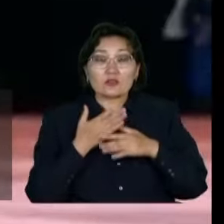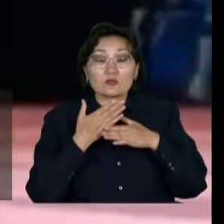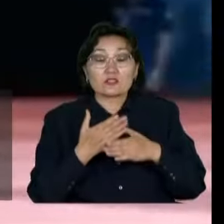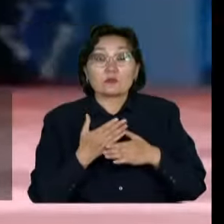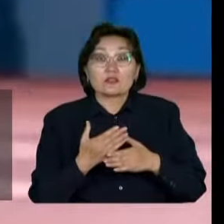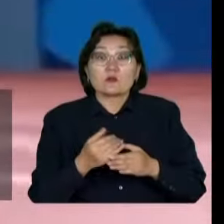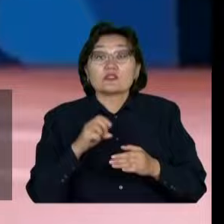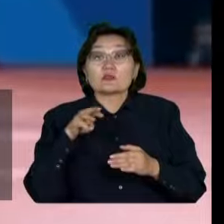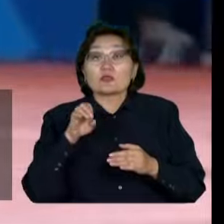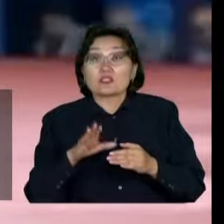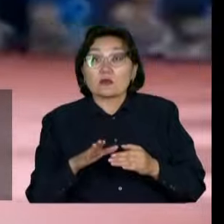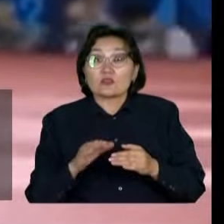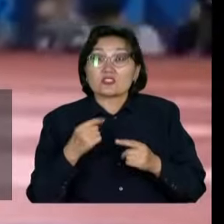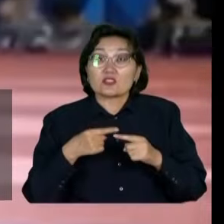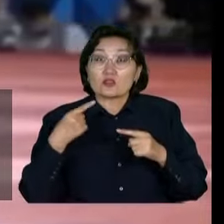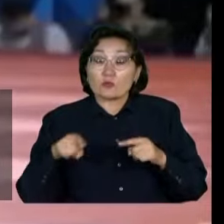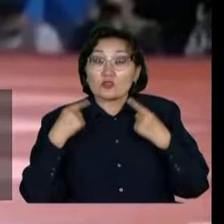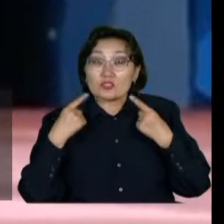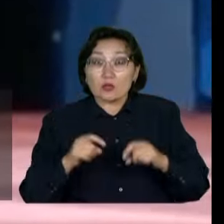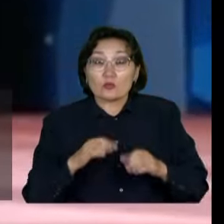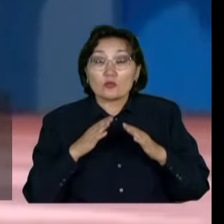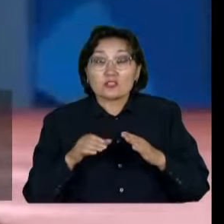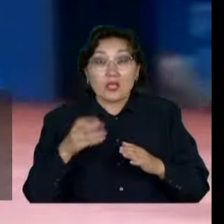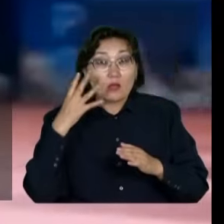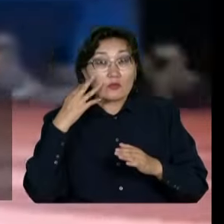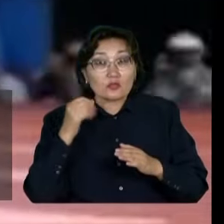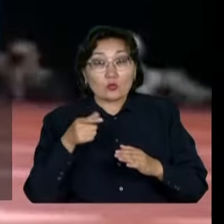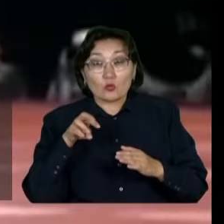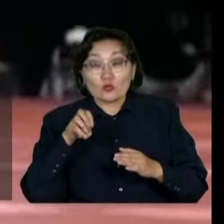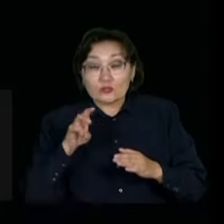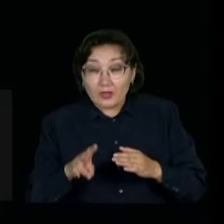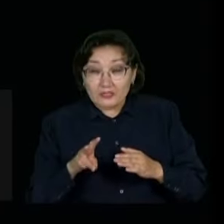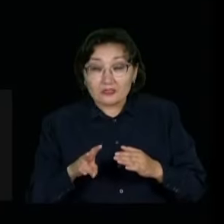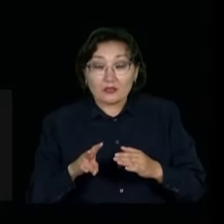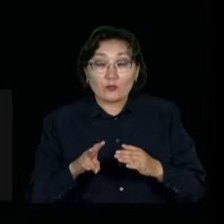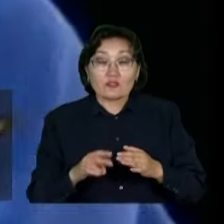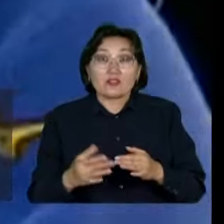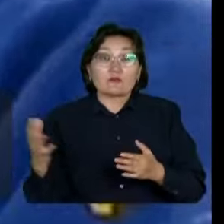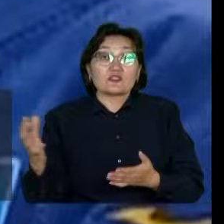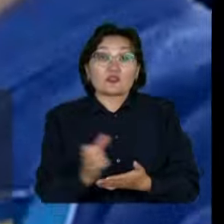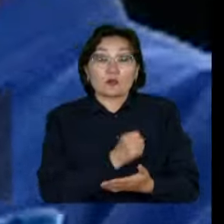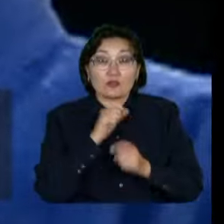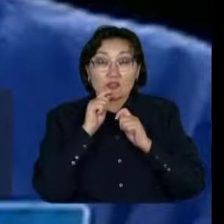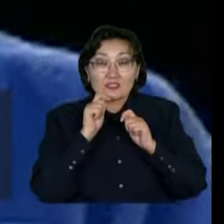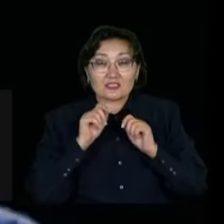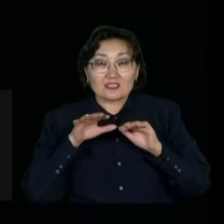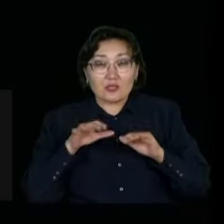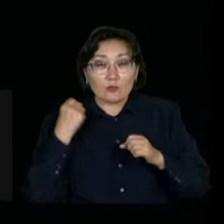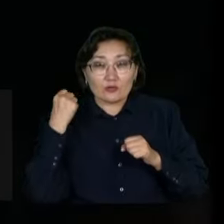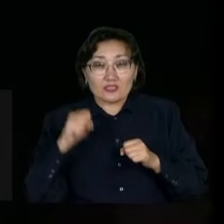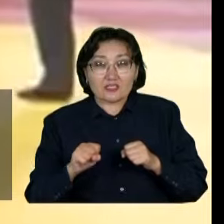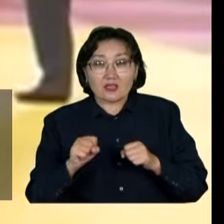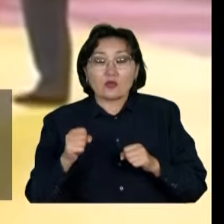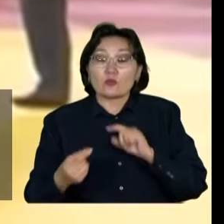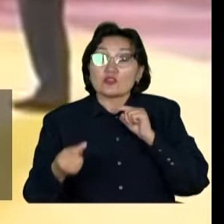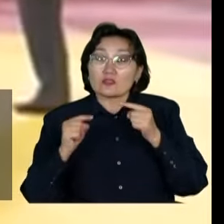Следом за Сметовым отличился наш другой дзюдоист. Алматинец Гусман Кыргызбаев буквально вырвал победу из рук сербского